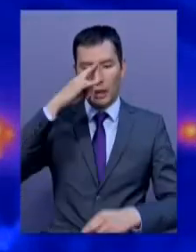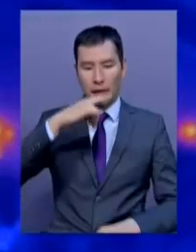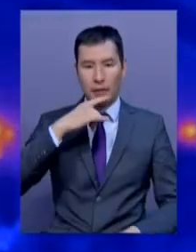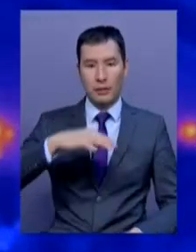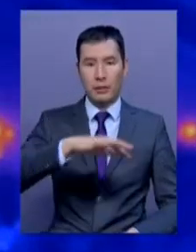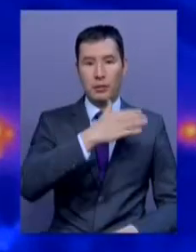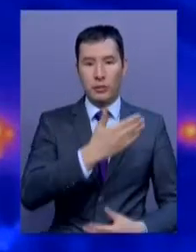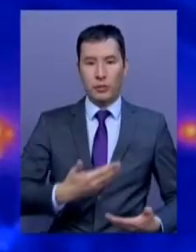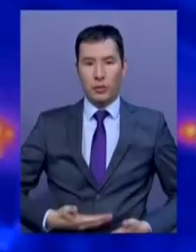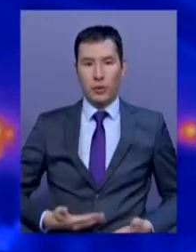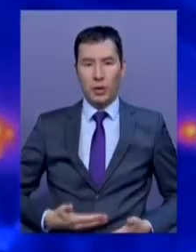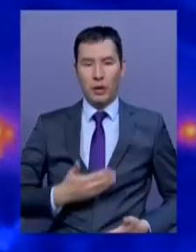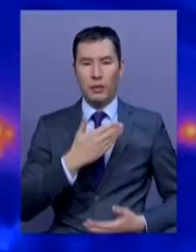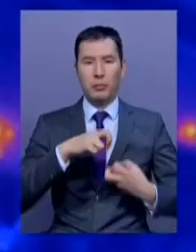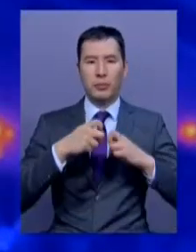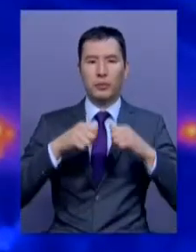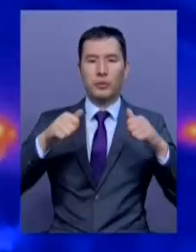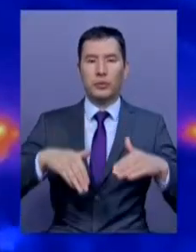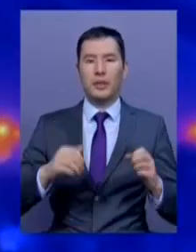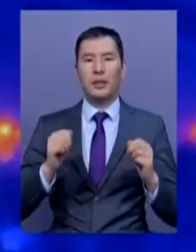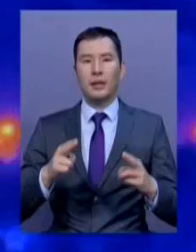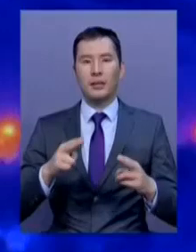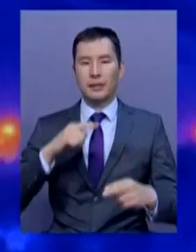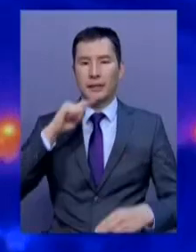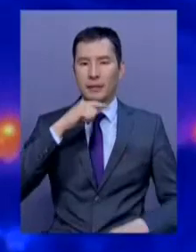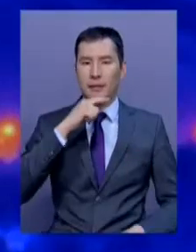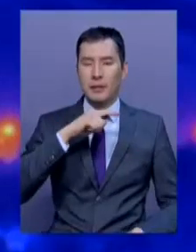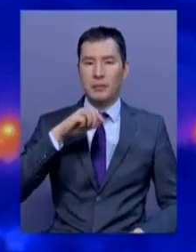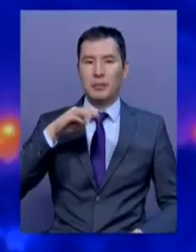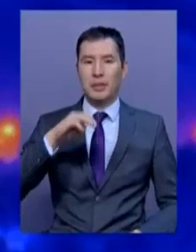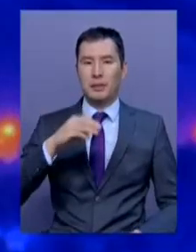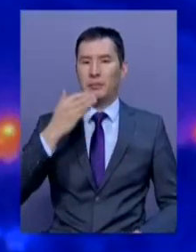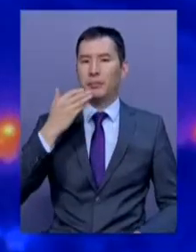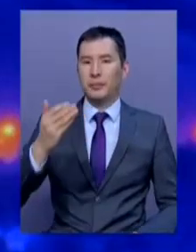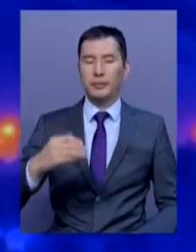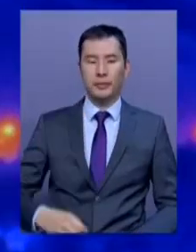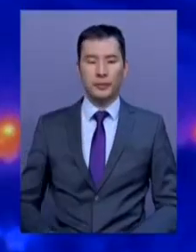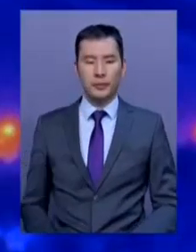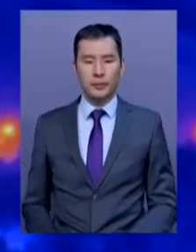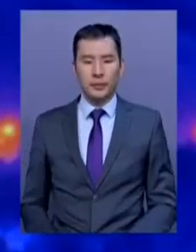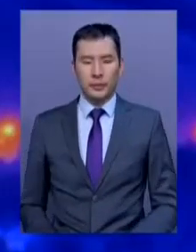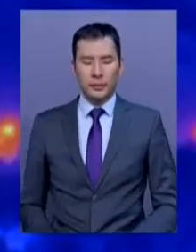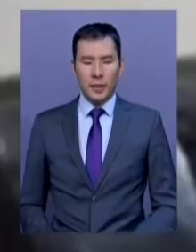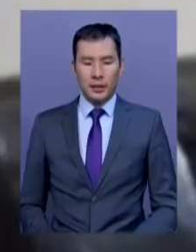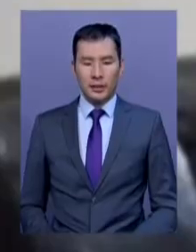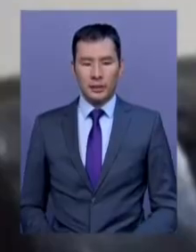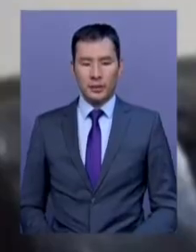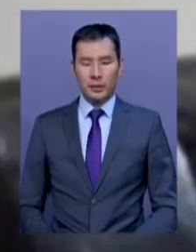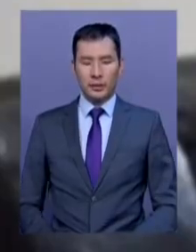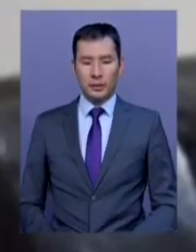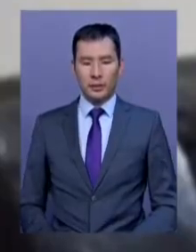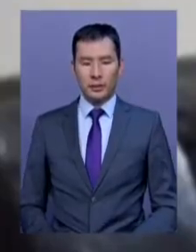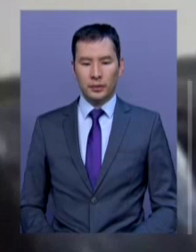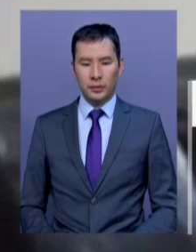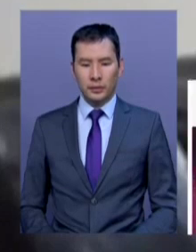шешті. Осы тұста біз экономист Мақсат Халықтың пікірін білген едік, бірге тыңдап көрейік. Нарықта